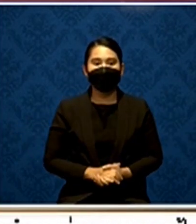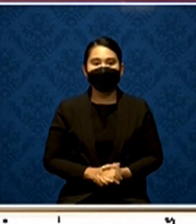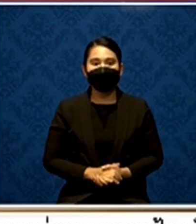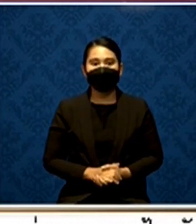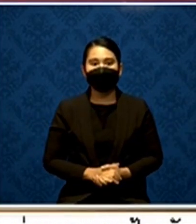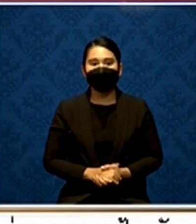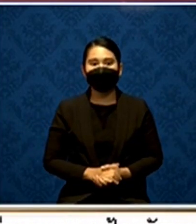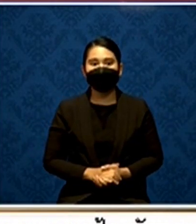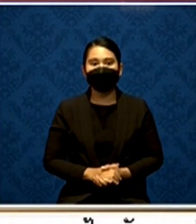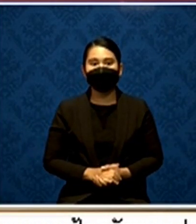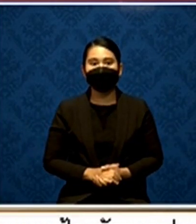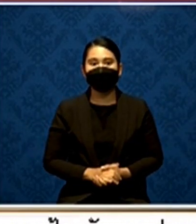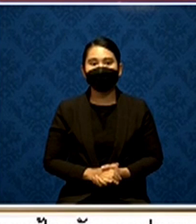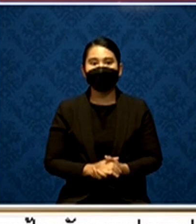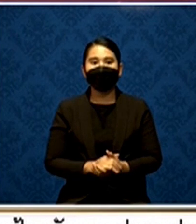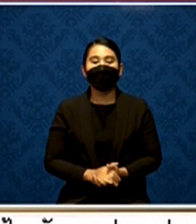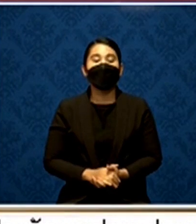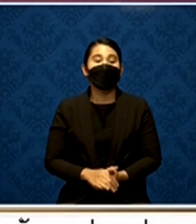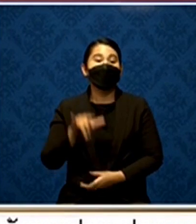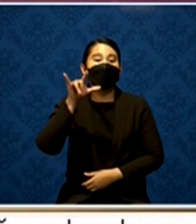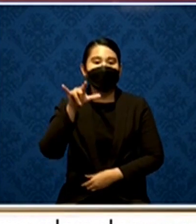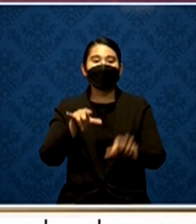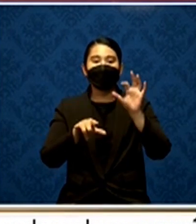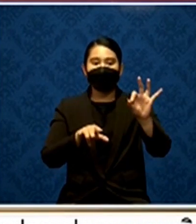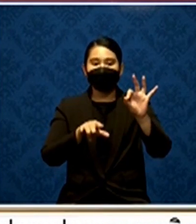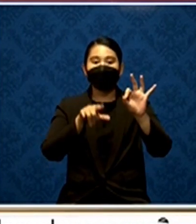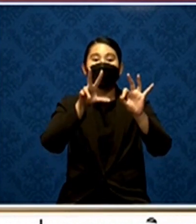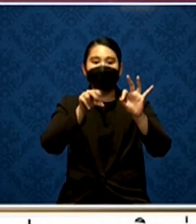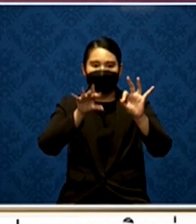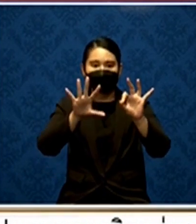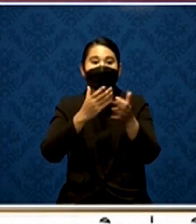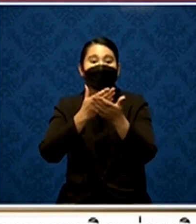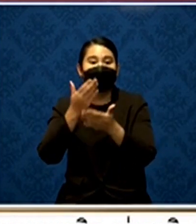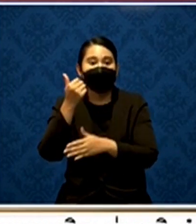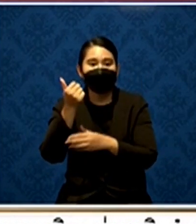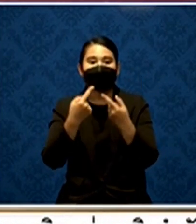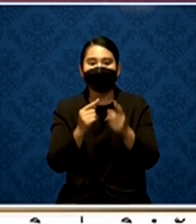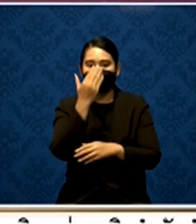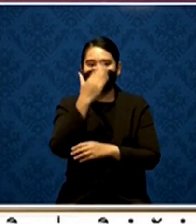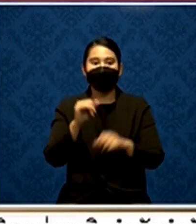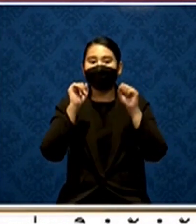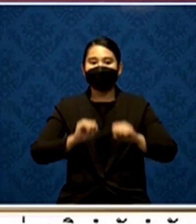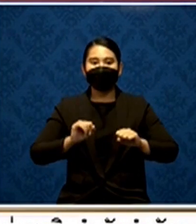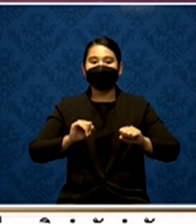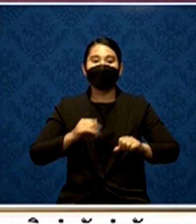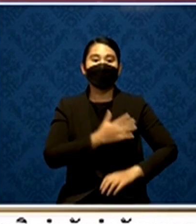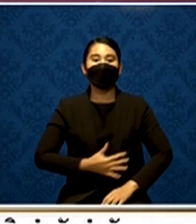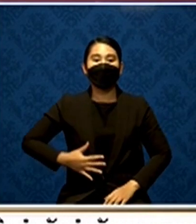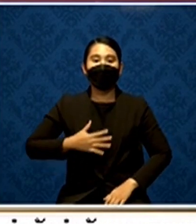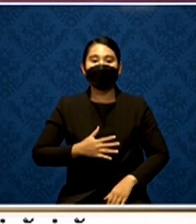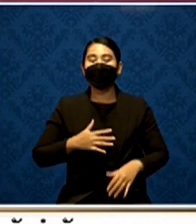ซื้อ F-35 ได้เงินจำนวนนิดเดียวเพื่อระบบสุขภาพที่มั่นค